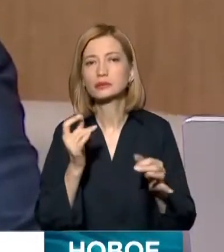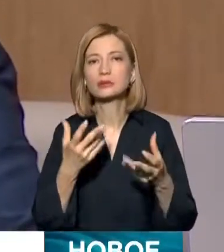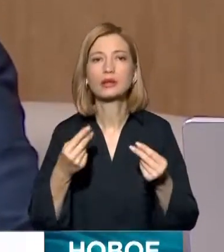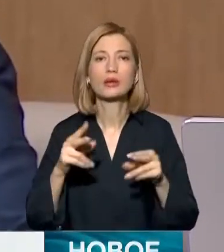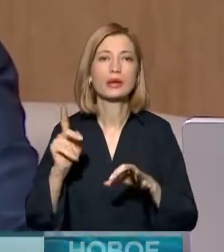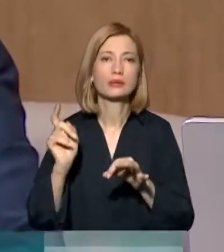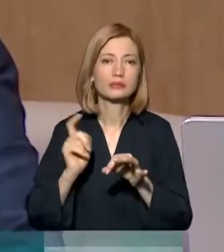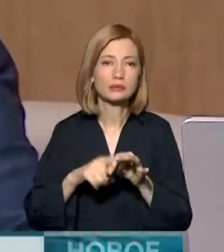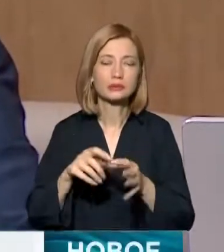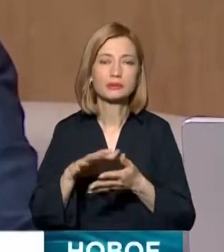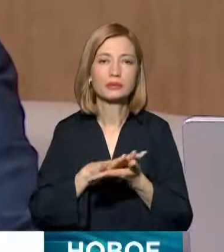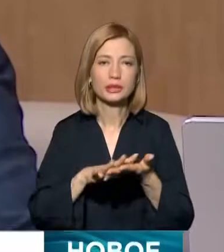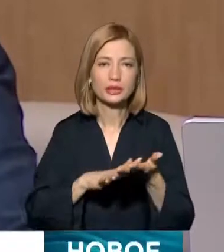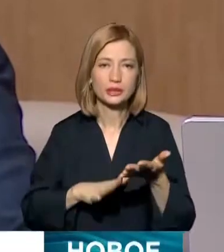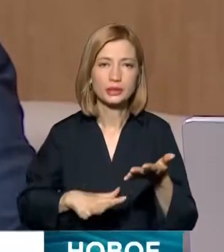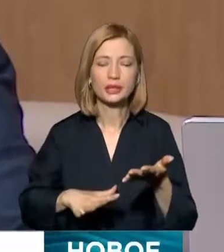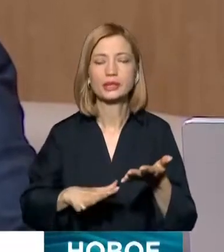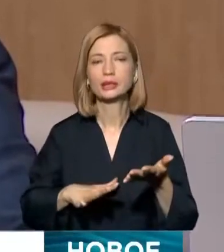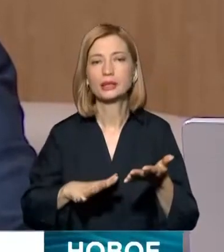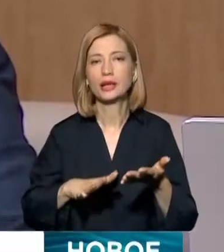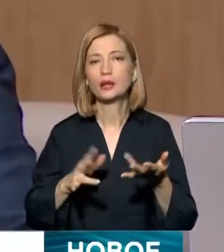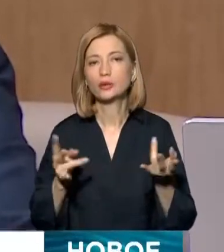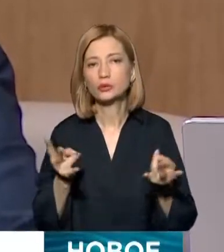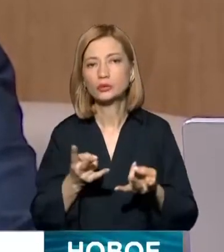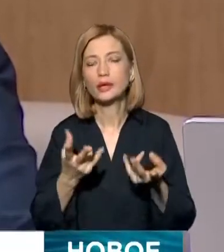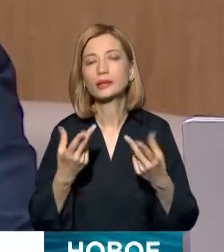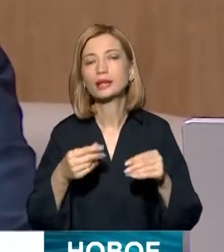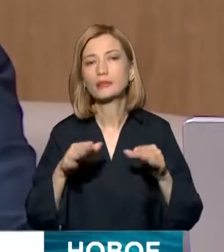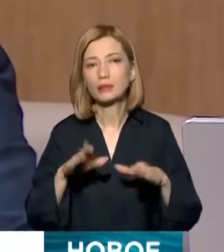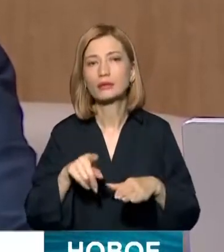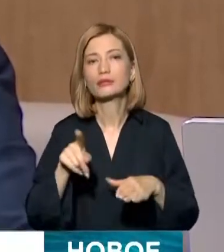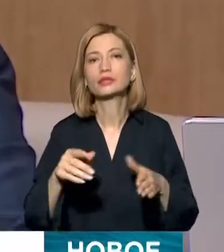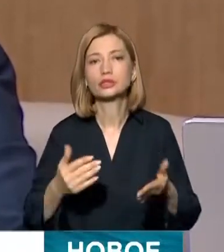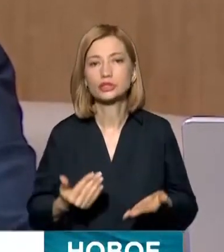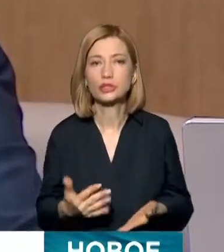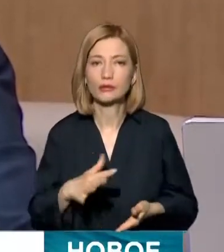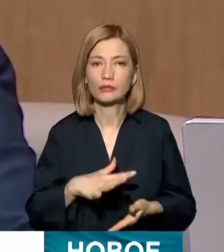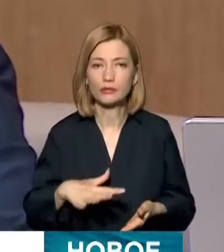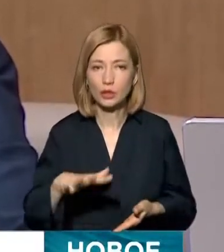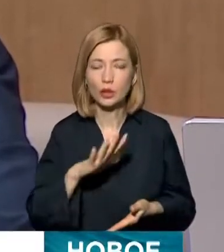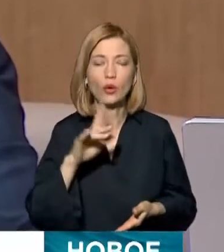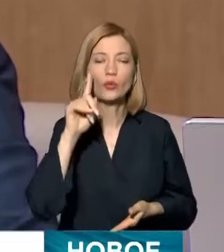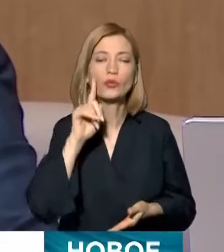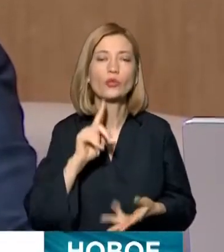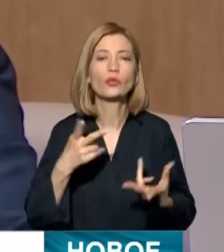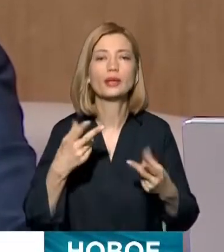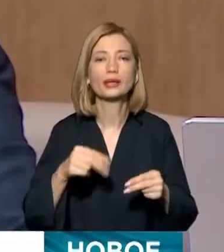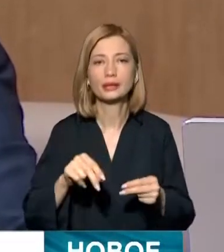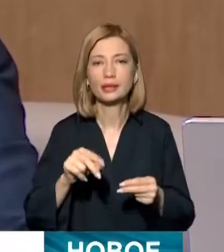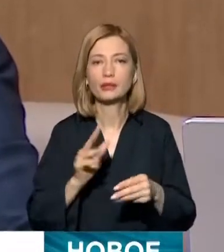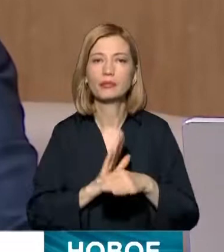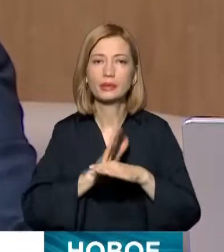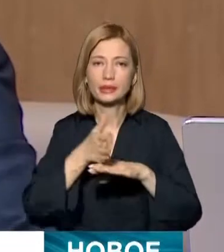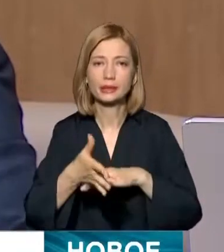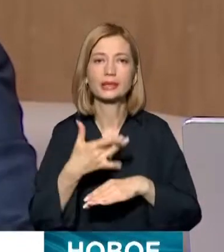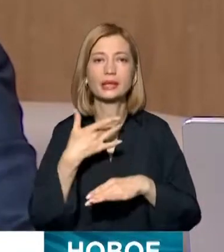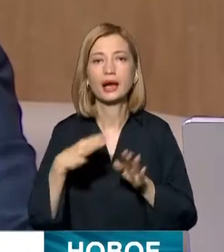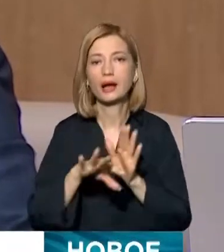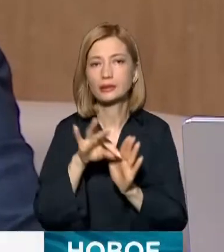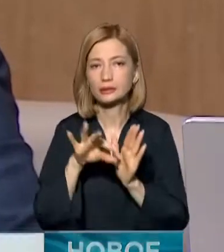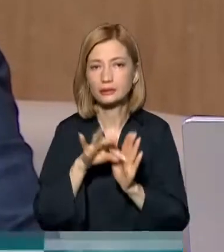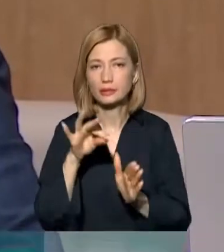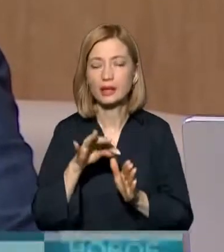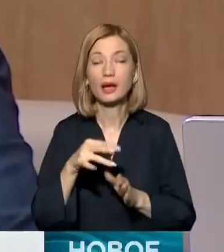пишите заявление и попадаете на тот участок, на котором вам удобно голосовать. Способ второй. За 20